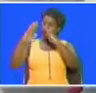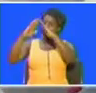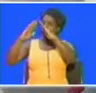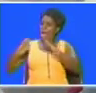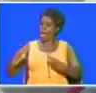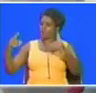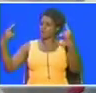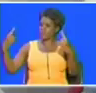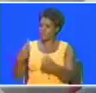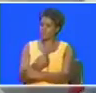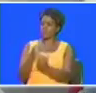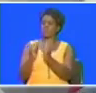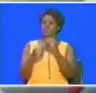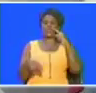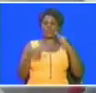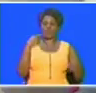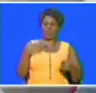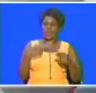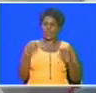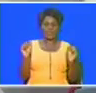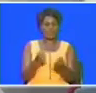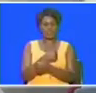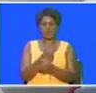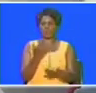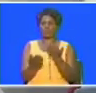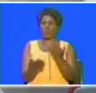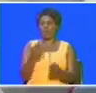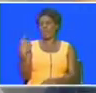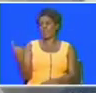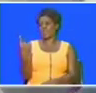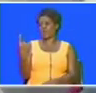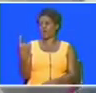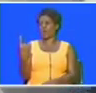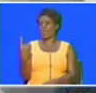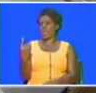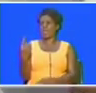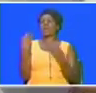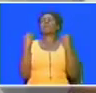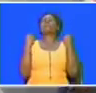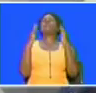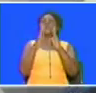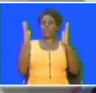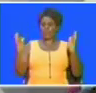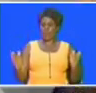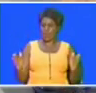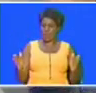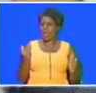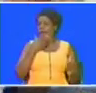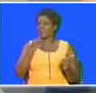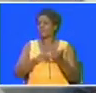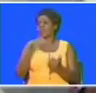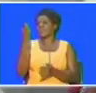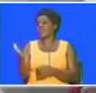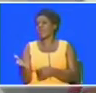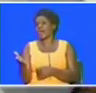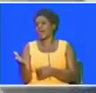ni tofauti. Nyumba ya ndoa huwezi kulinganisha na nyumba yule mtu yako single. Mm-hmm. Kitanda cha ndoa kile mume wako wako hapo mnalala naye